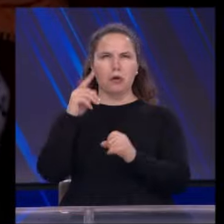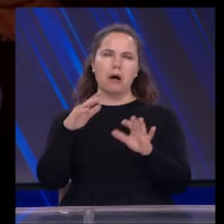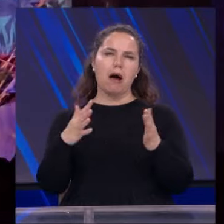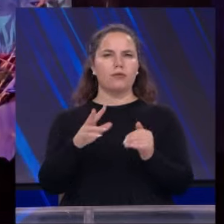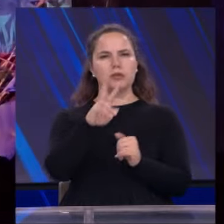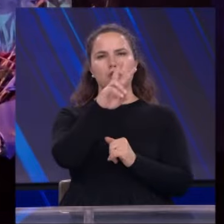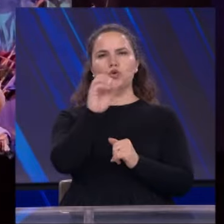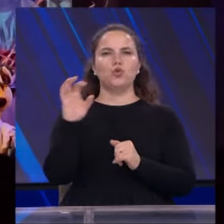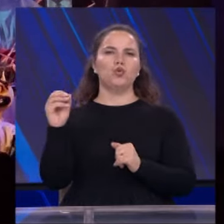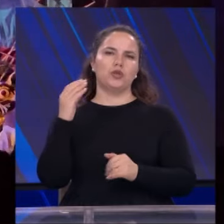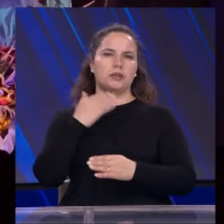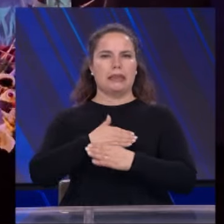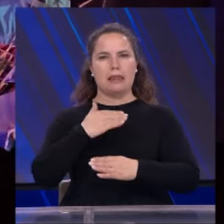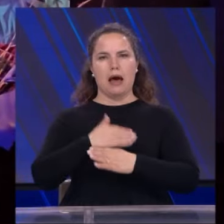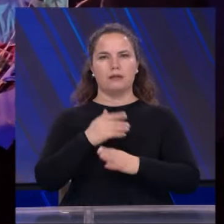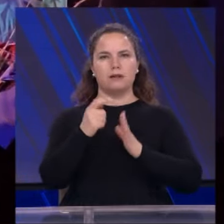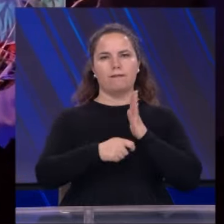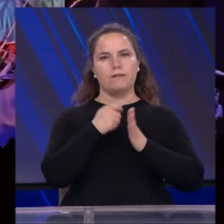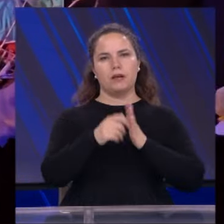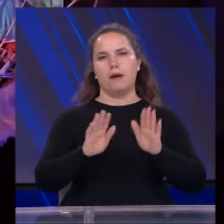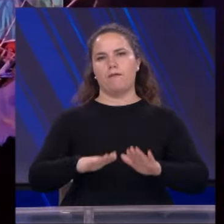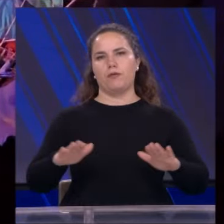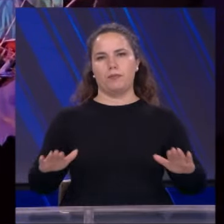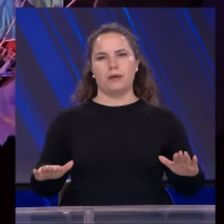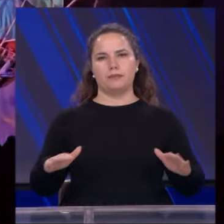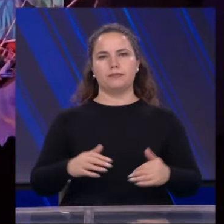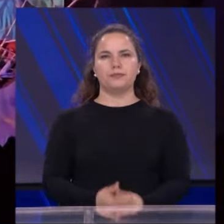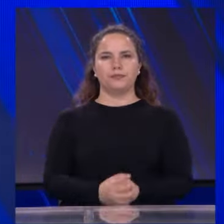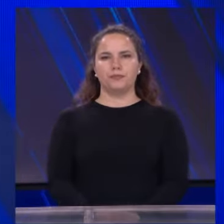rreth 200 shfaqje për fëmijë.